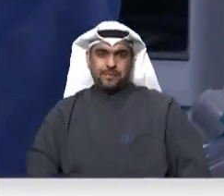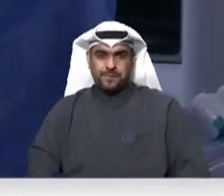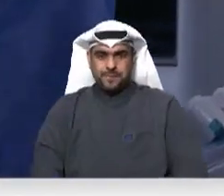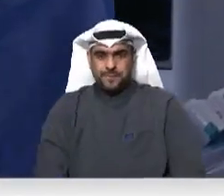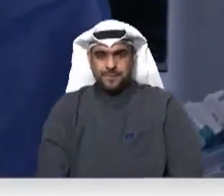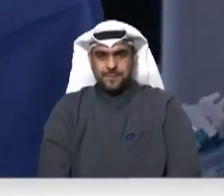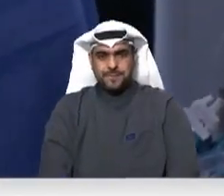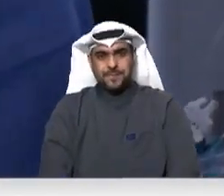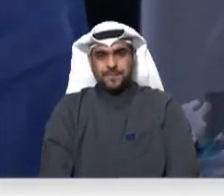دوله الكويت